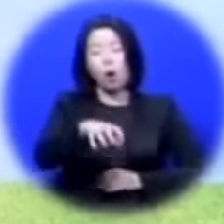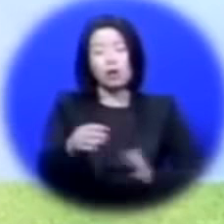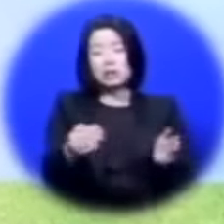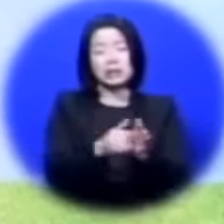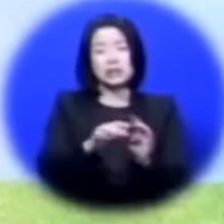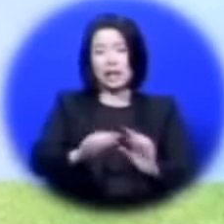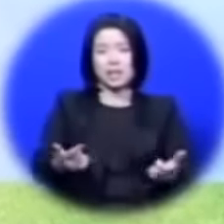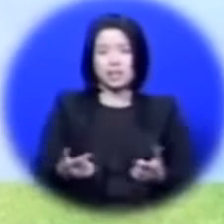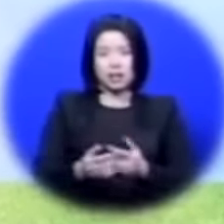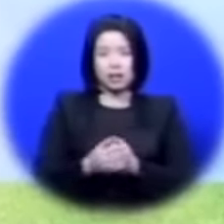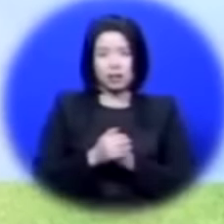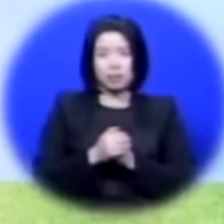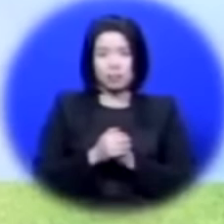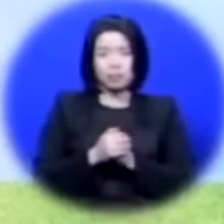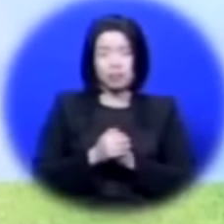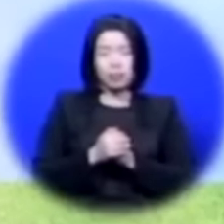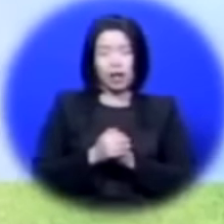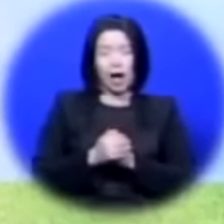아닙니다